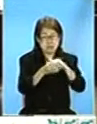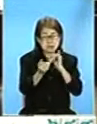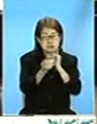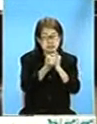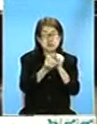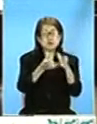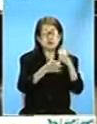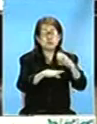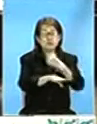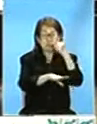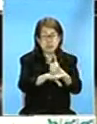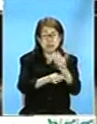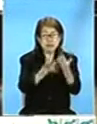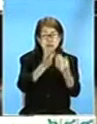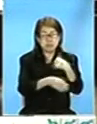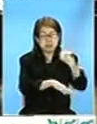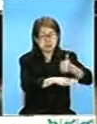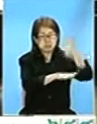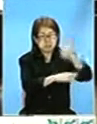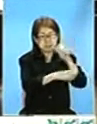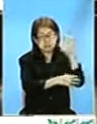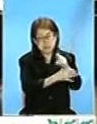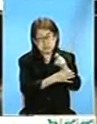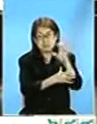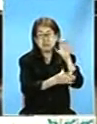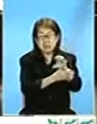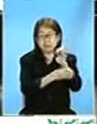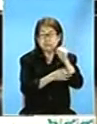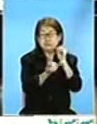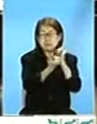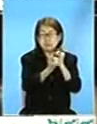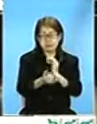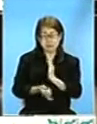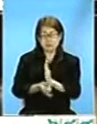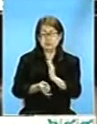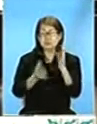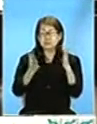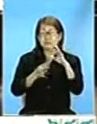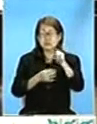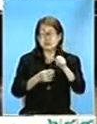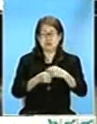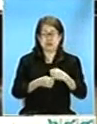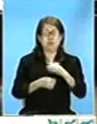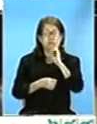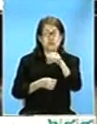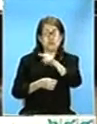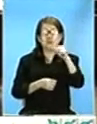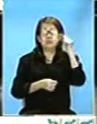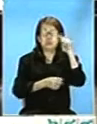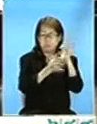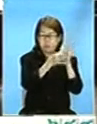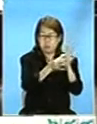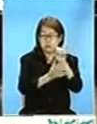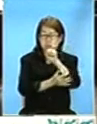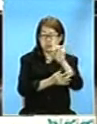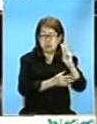ยใครก็ตามนะครับก็อยากจะกราบเรียนท่านสมาชิกว่าวันนี้เนี่ยถ้าท่านเป็นห่วงวุฒิ